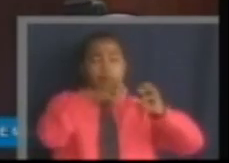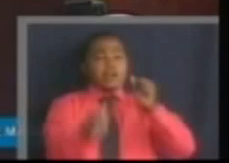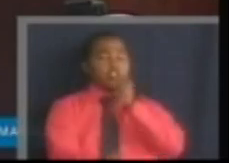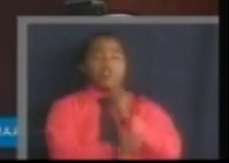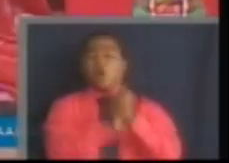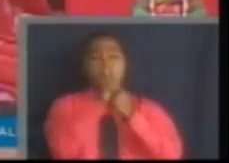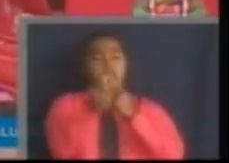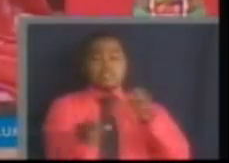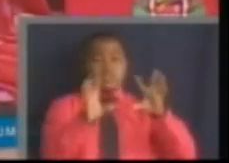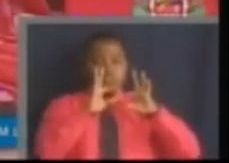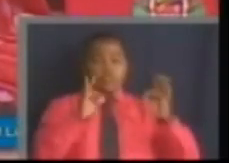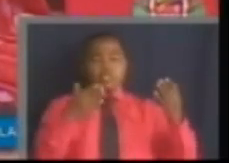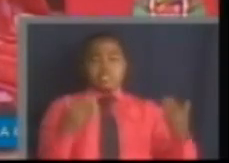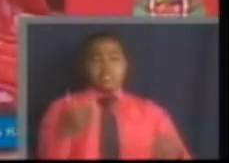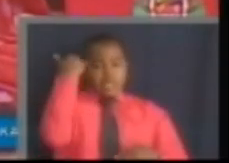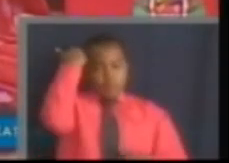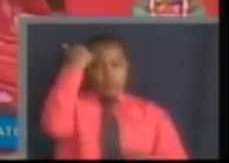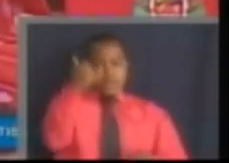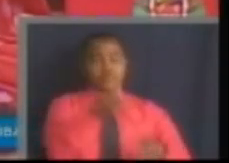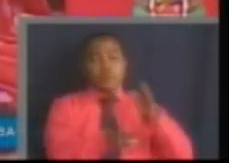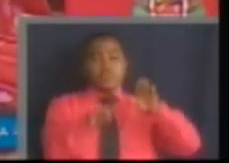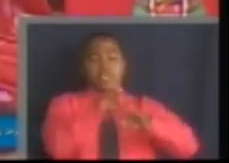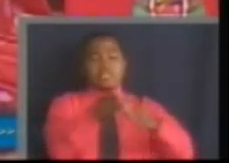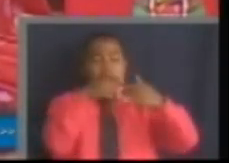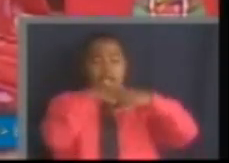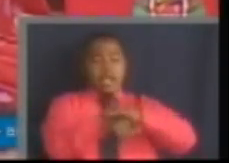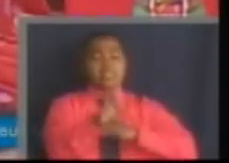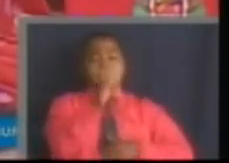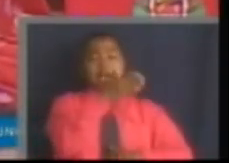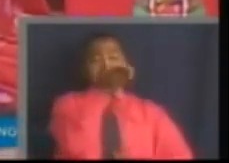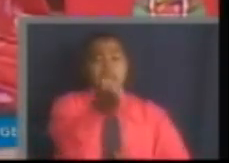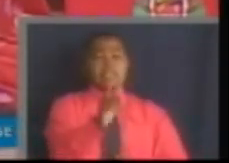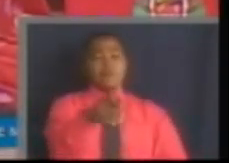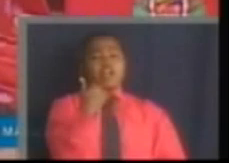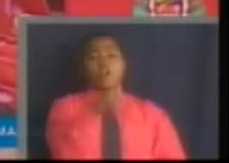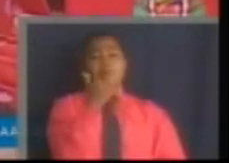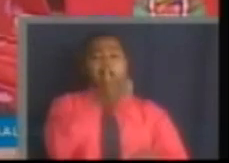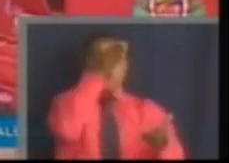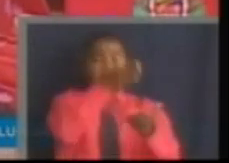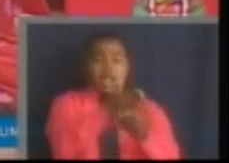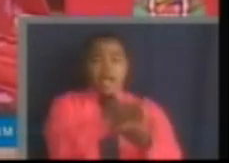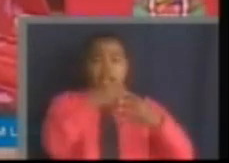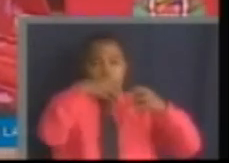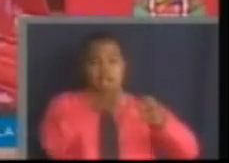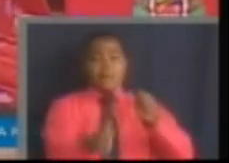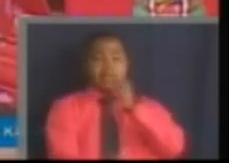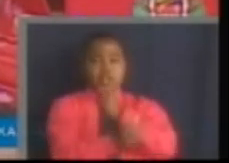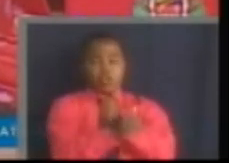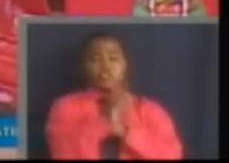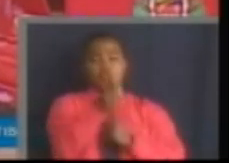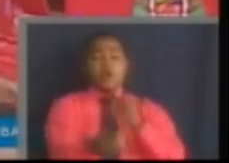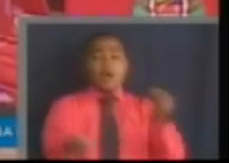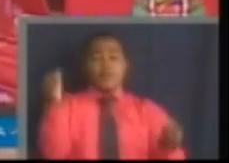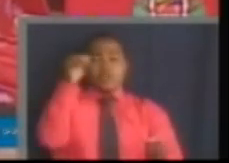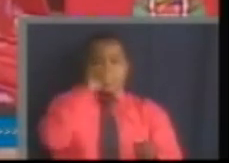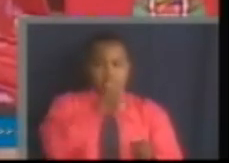vya kutosha. Sasa mheshimiwa mwenyekiti, katika mazingira haya ambayo bado uhalali wa kamati ya uongozi pamoja na kuwa umeongezeka kiasi, na nashukuru